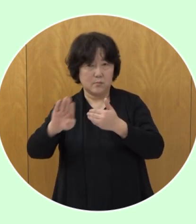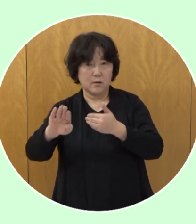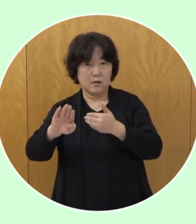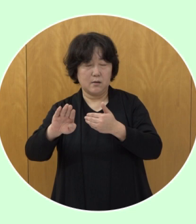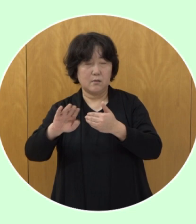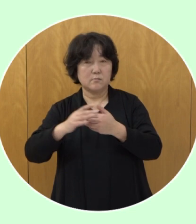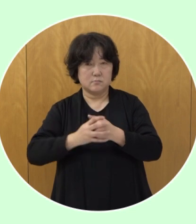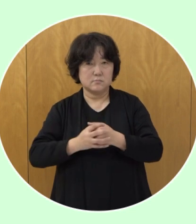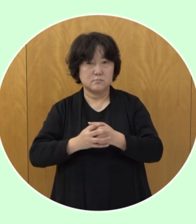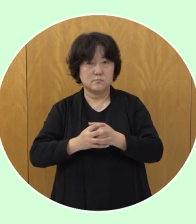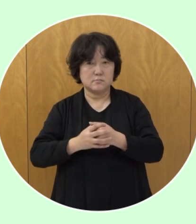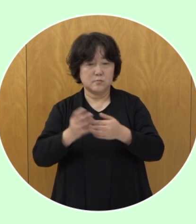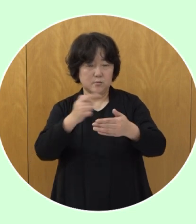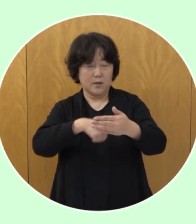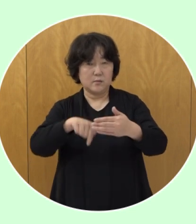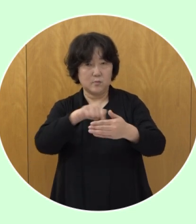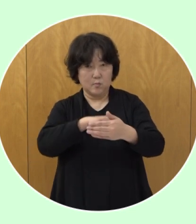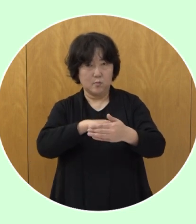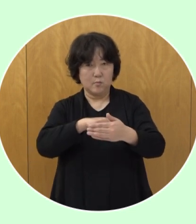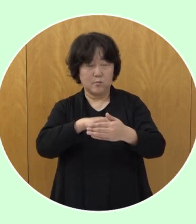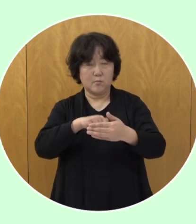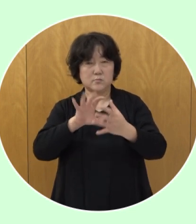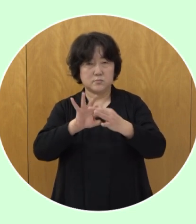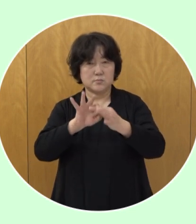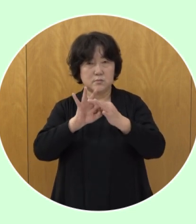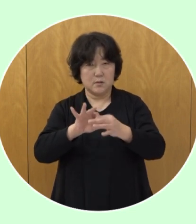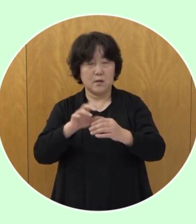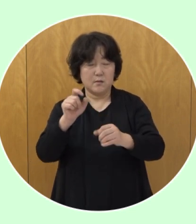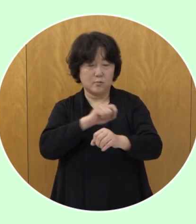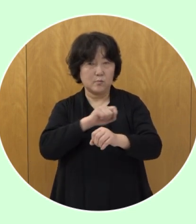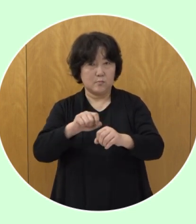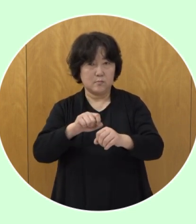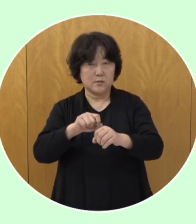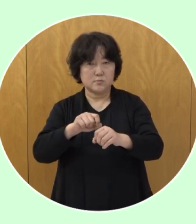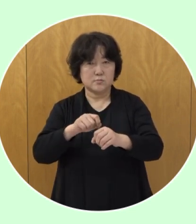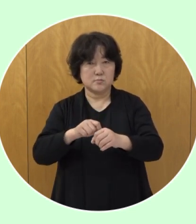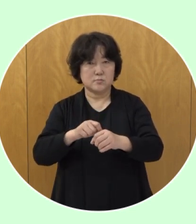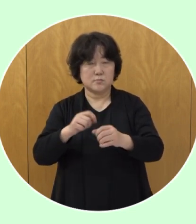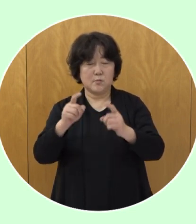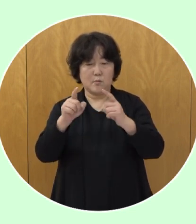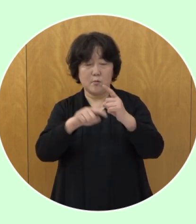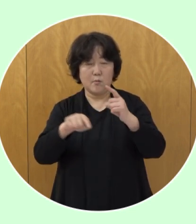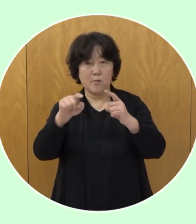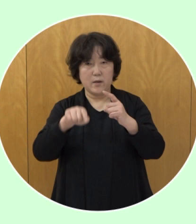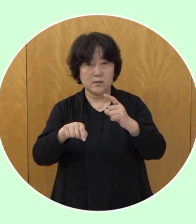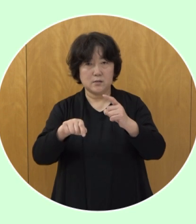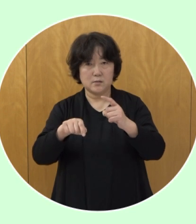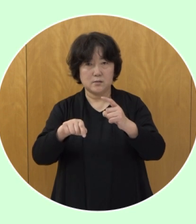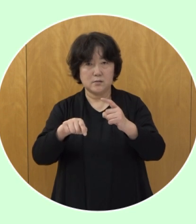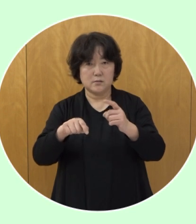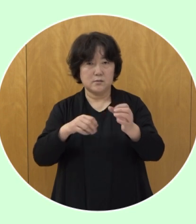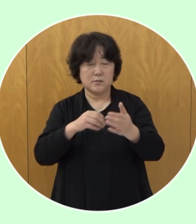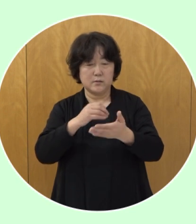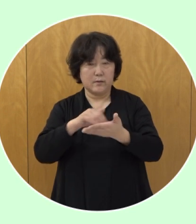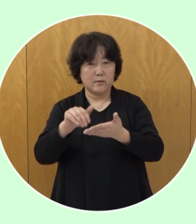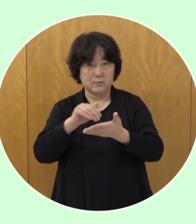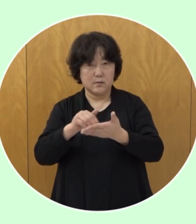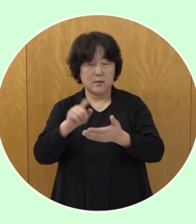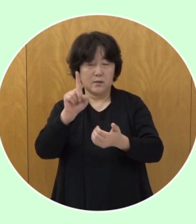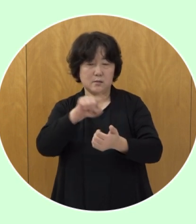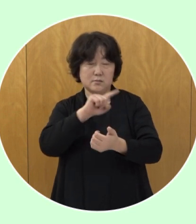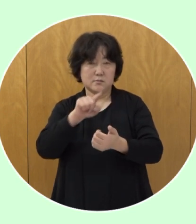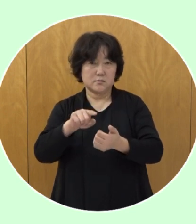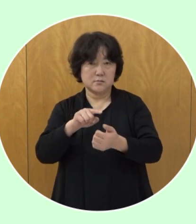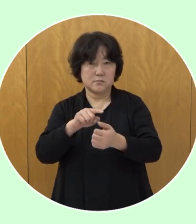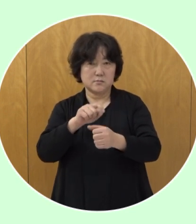以降におきましては、特別会計、公営企業会計における人事異動等による人件費の増減、